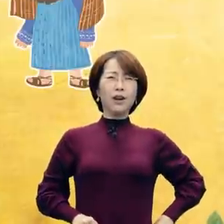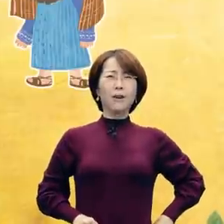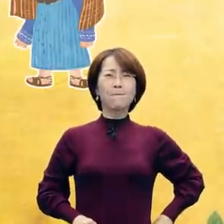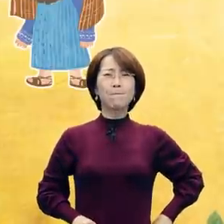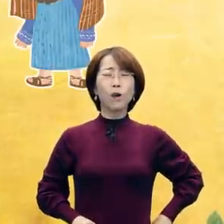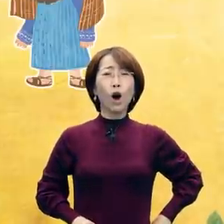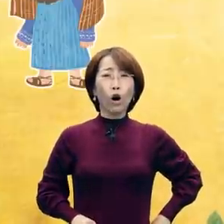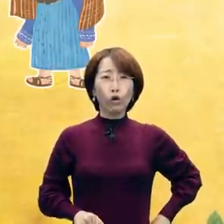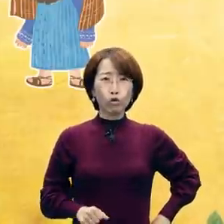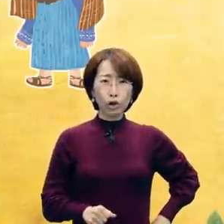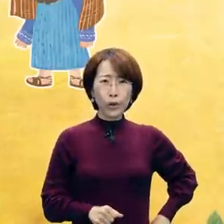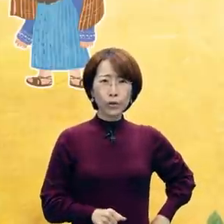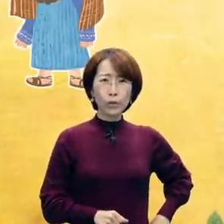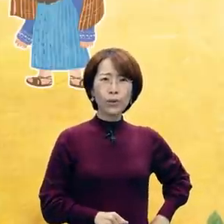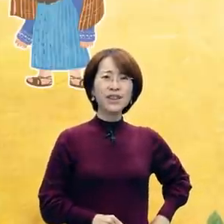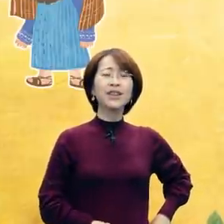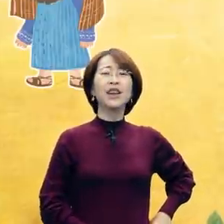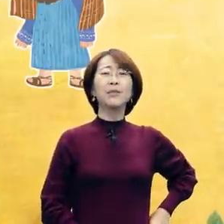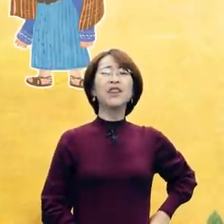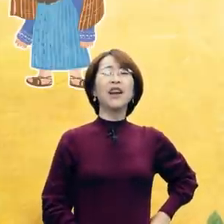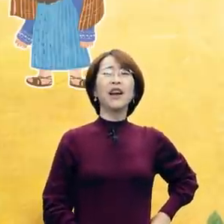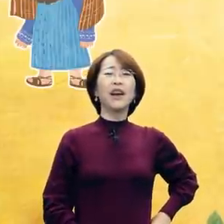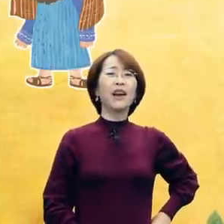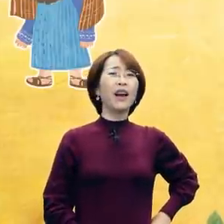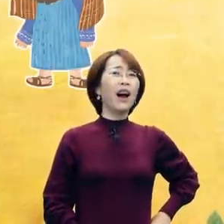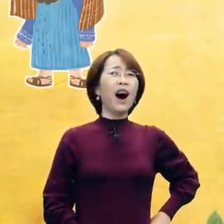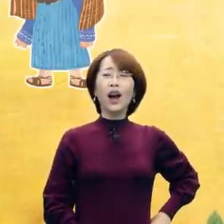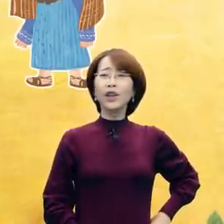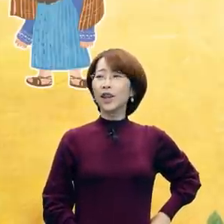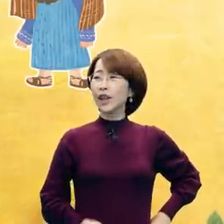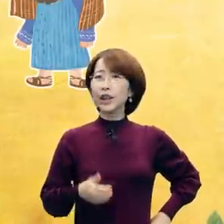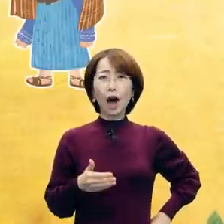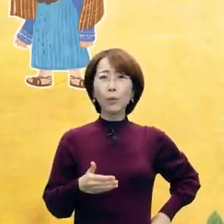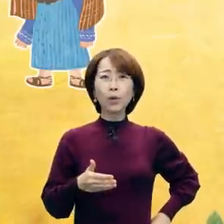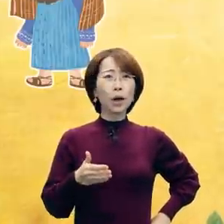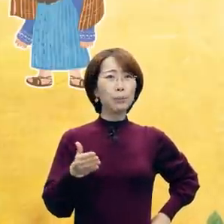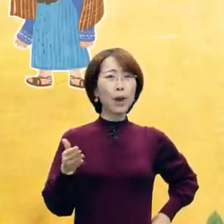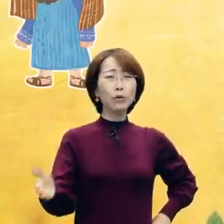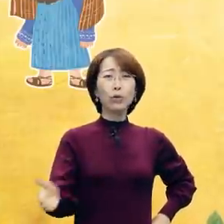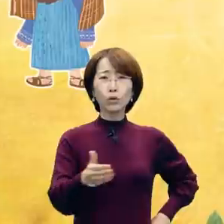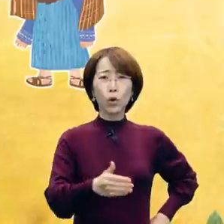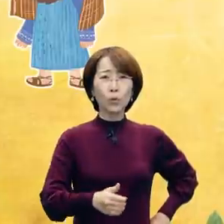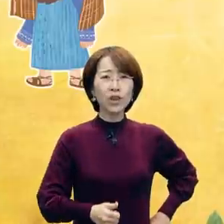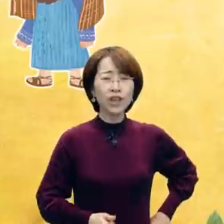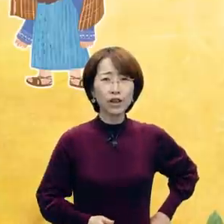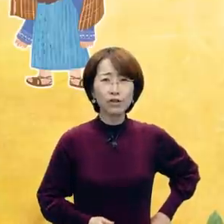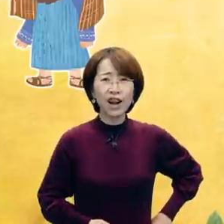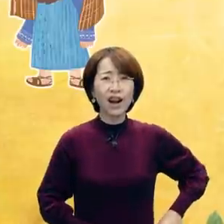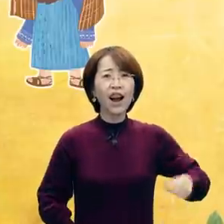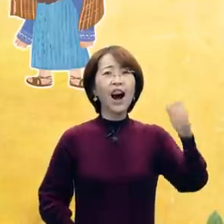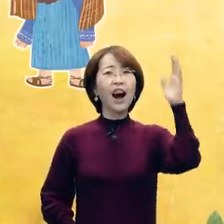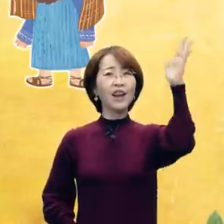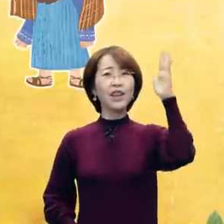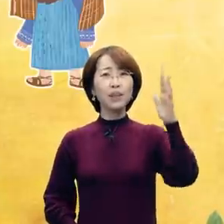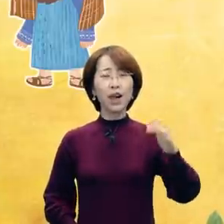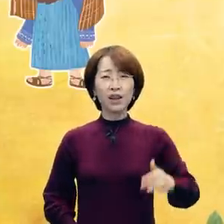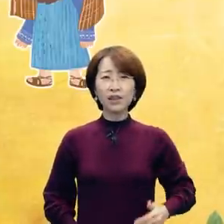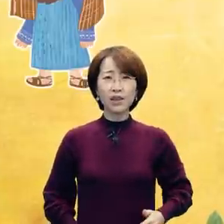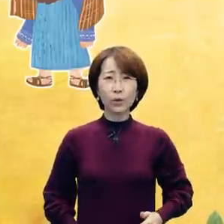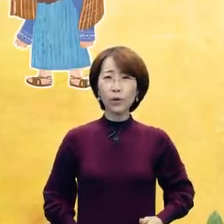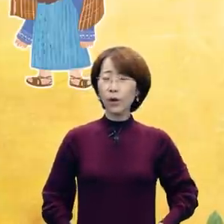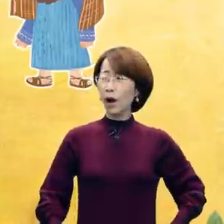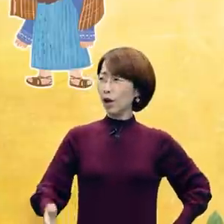아, 우리와 똑같은 사람인데 아니 나보다 배운 것도 없는 예수가